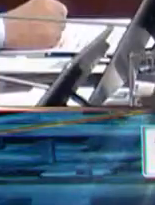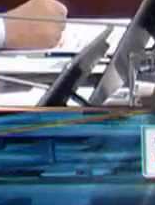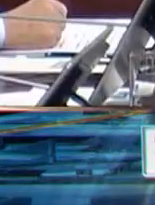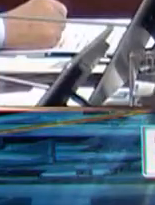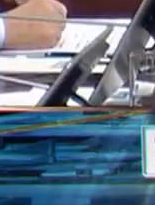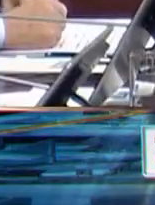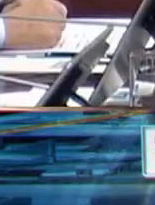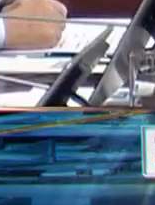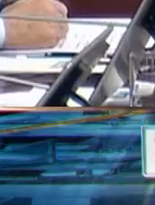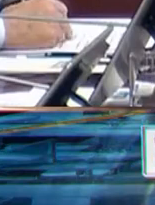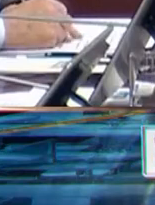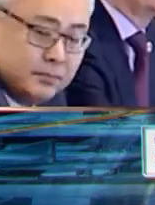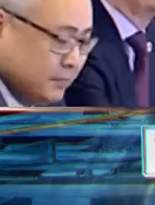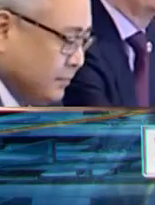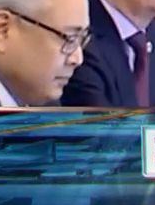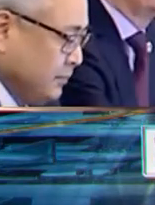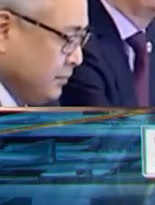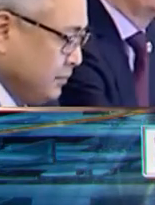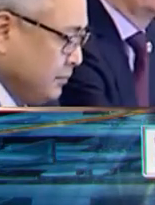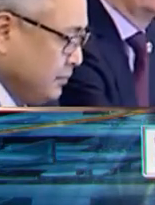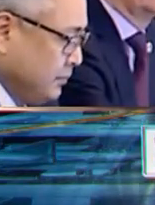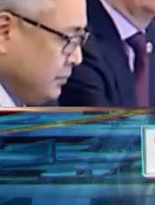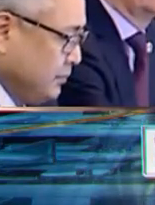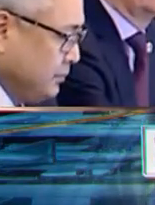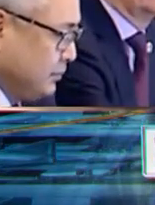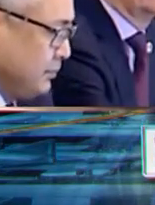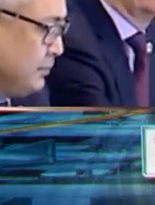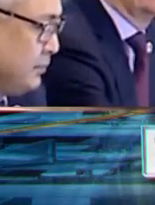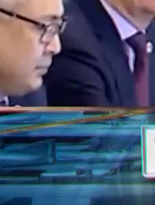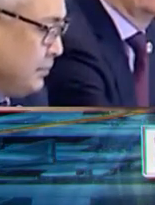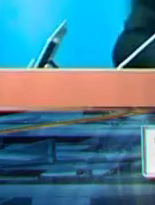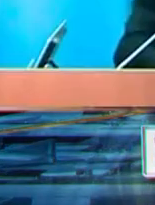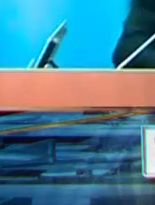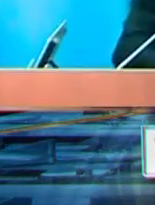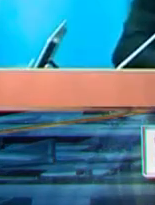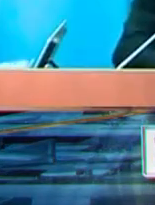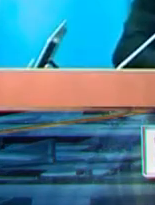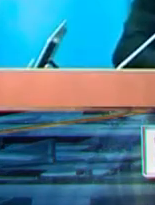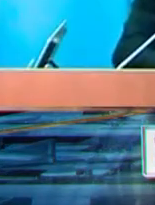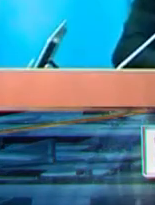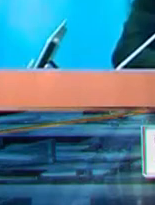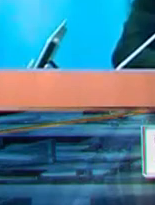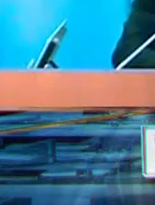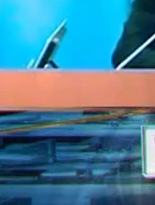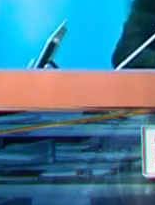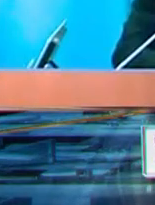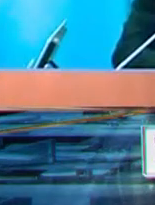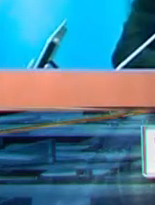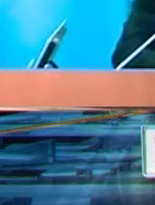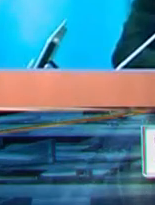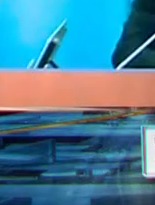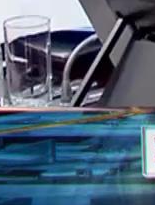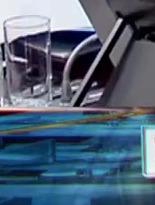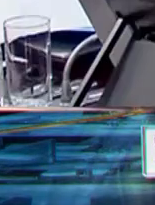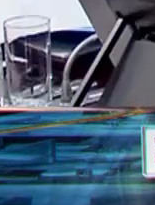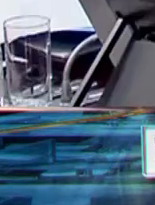Төтенше жағдайға байланысты жеке кәсіпкерлікпен шағын және орта бизнес төлемдері 15 маусымға шегерілді. Ірі сауда кешендері мен